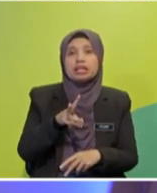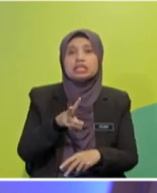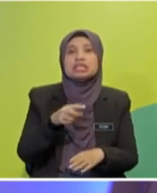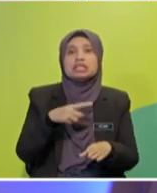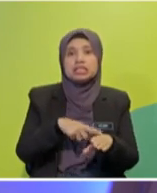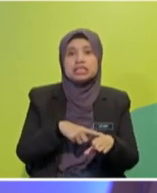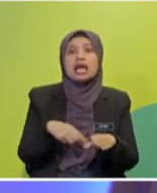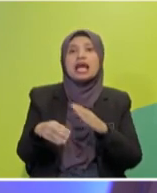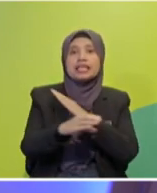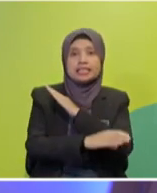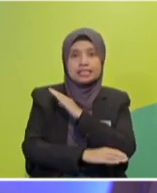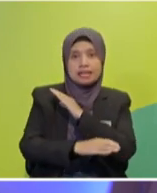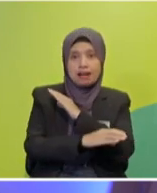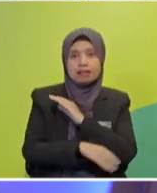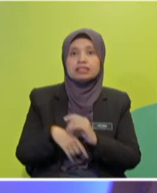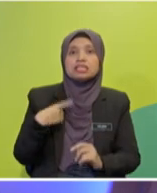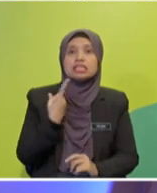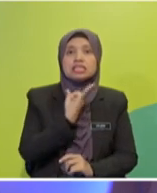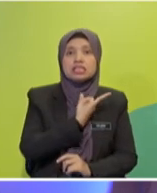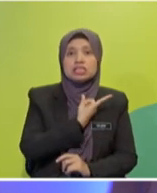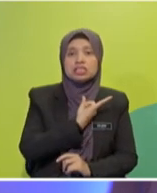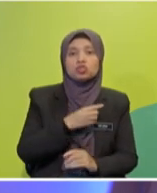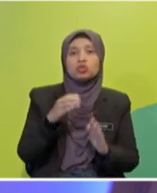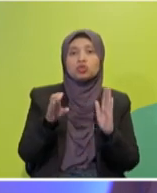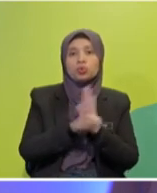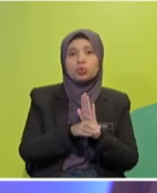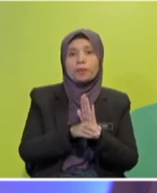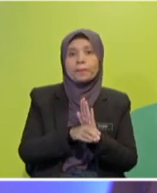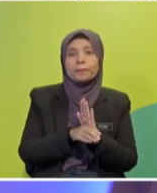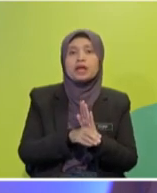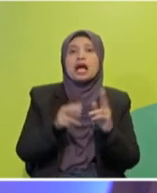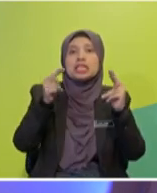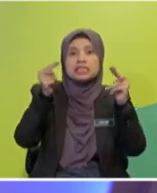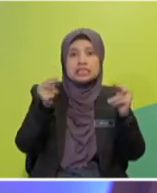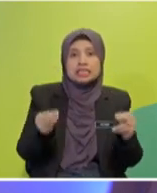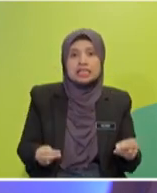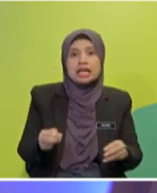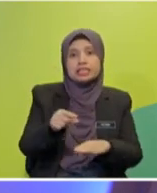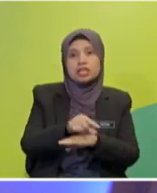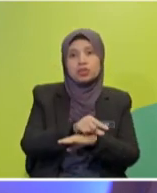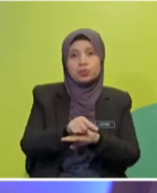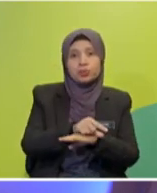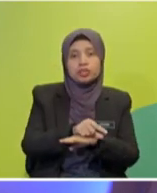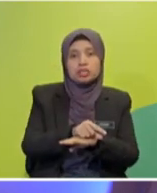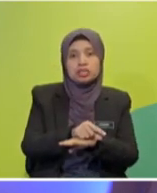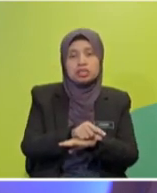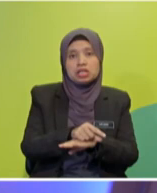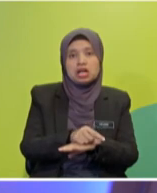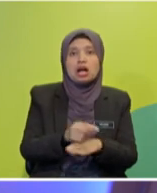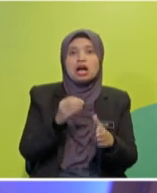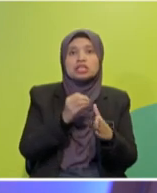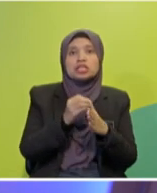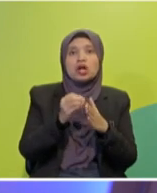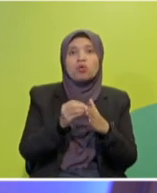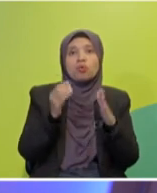di negara kita yang nelayan guna kan, yang kita semua guna untuk mendayung atas air,